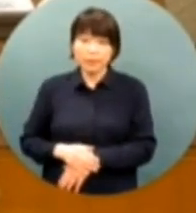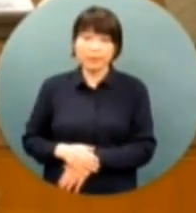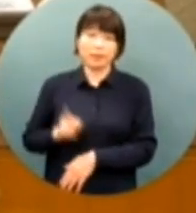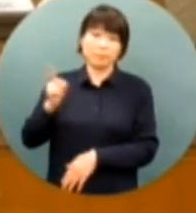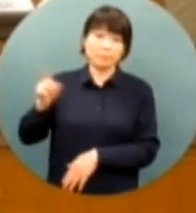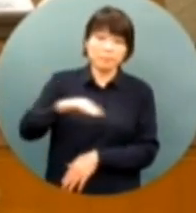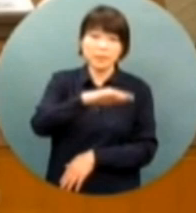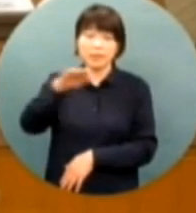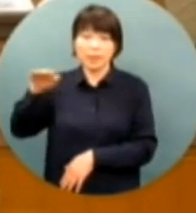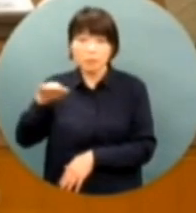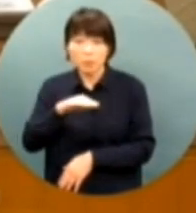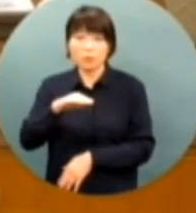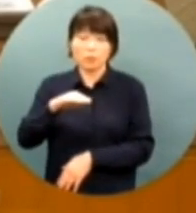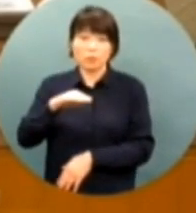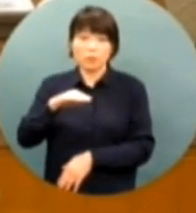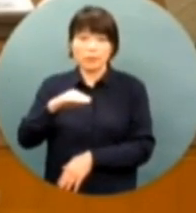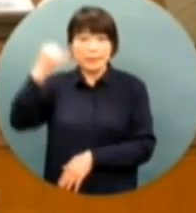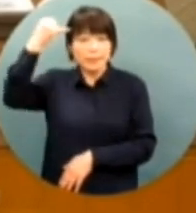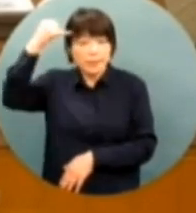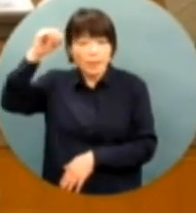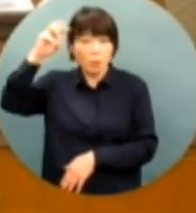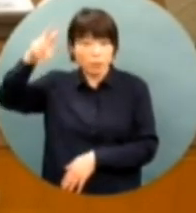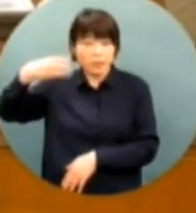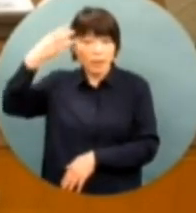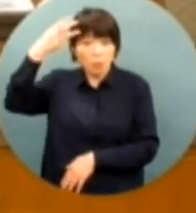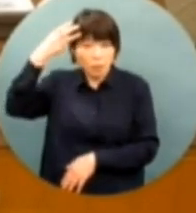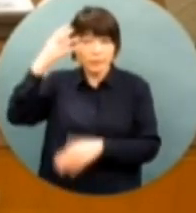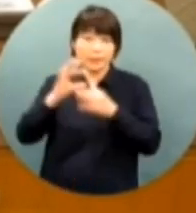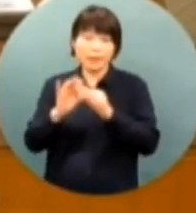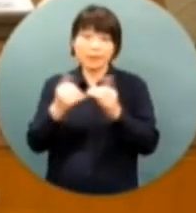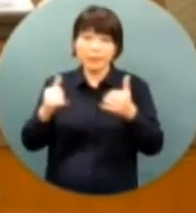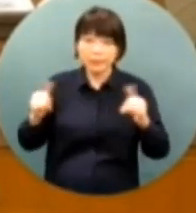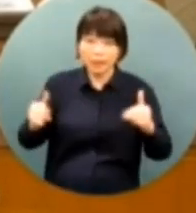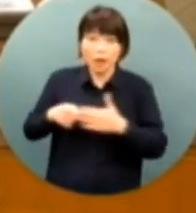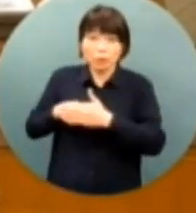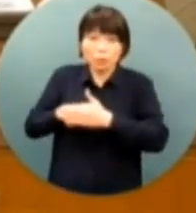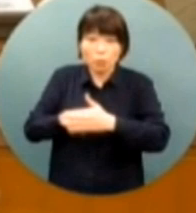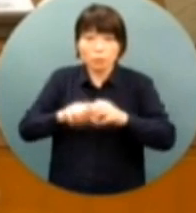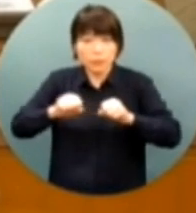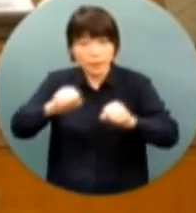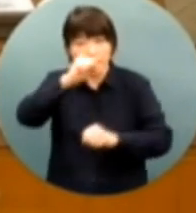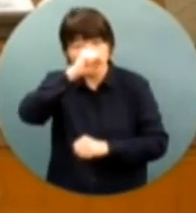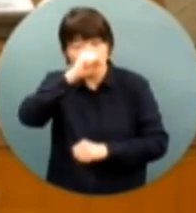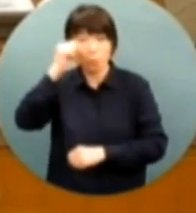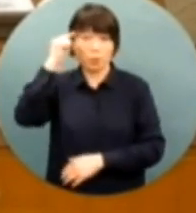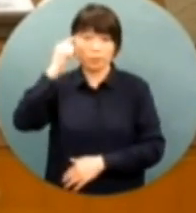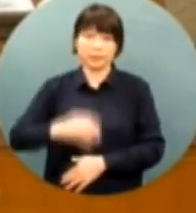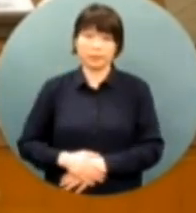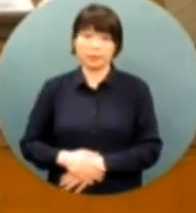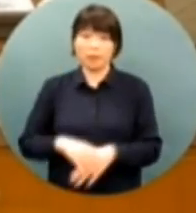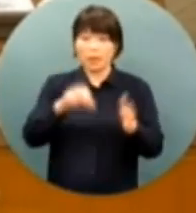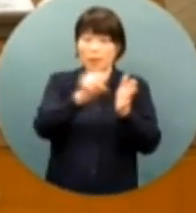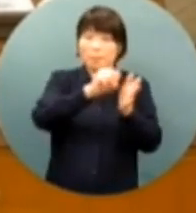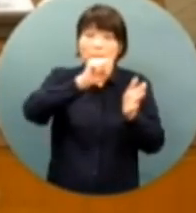識を述べられて、それを参考に関係者が努力をするというものだと思います。却下